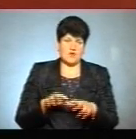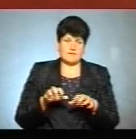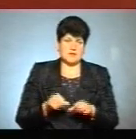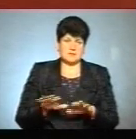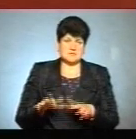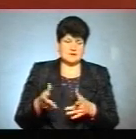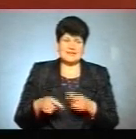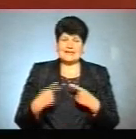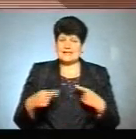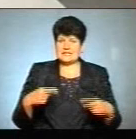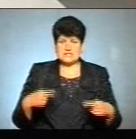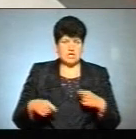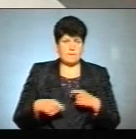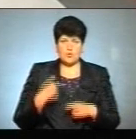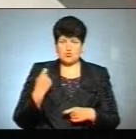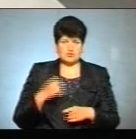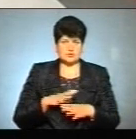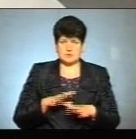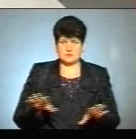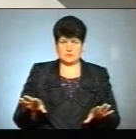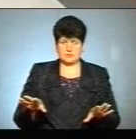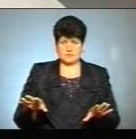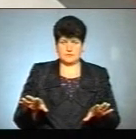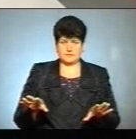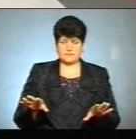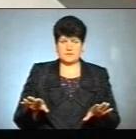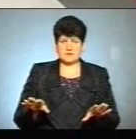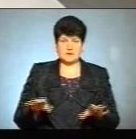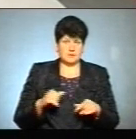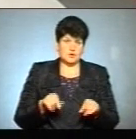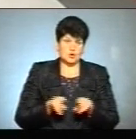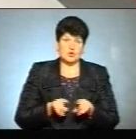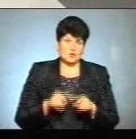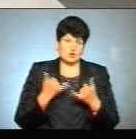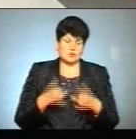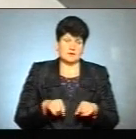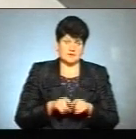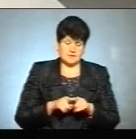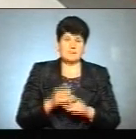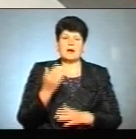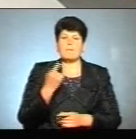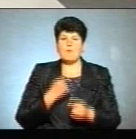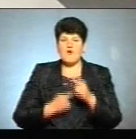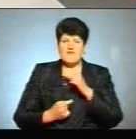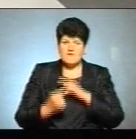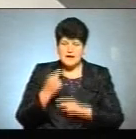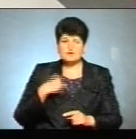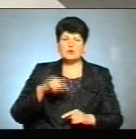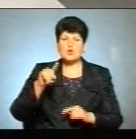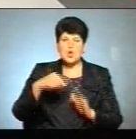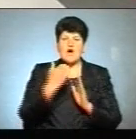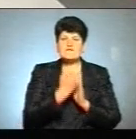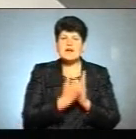місцевої. Інших порушень не виявлено. Зрозуміло. І сьогодні так само. Тепер повернемося до тих основних вимог. Ви